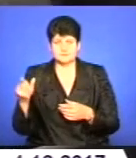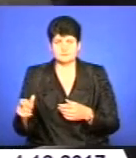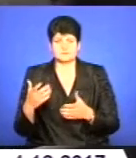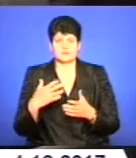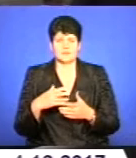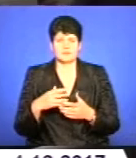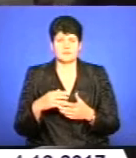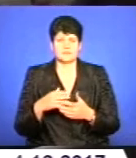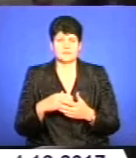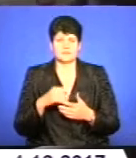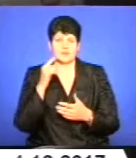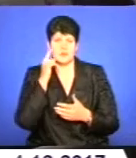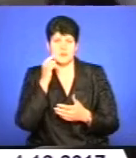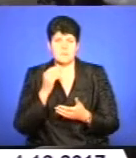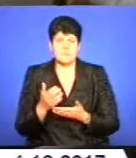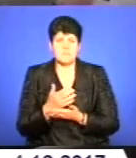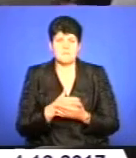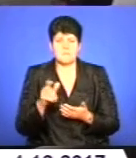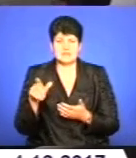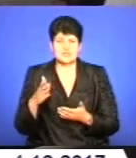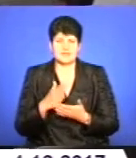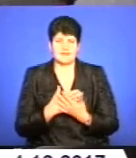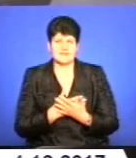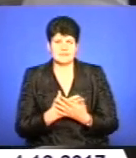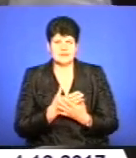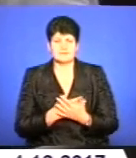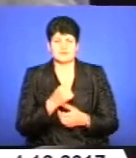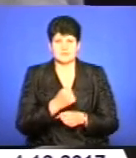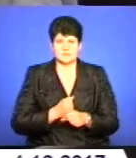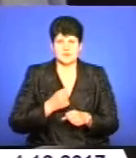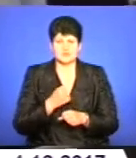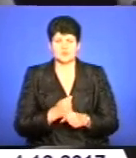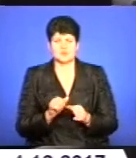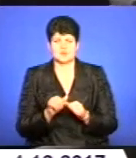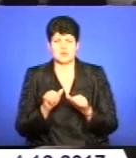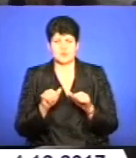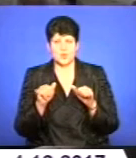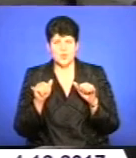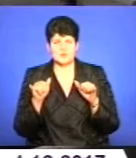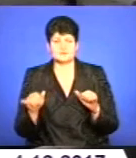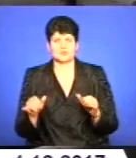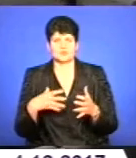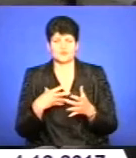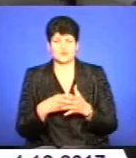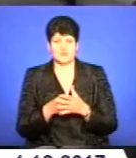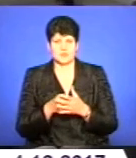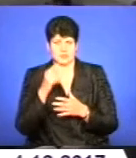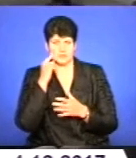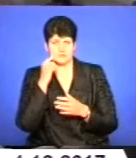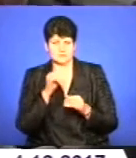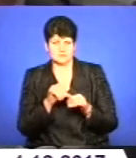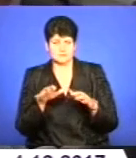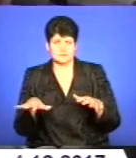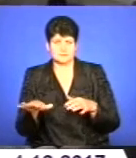пасічник, є активним, він працює над розвитком і своєї пасіки, і